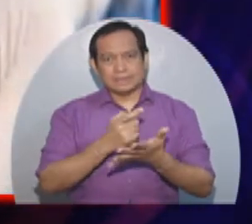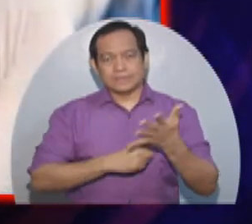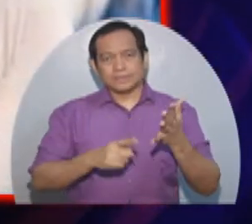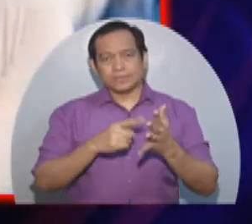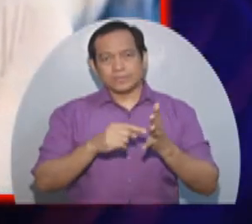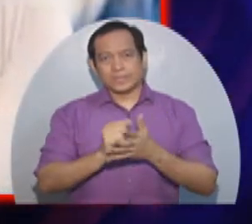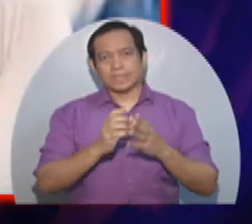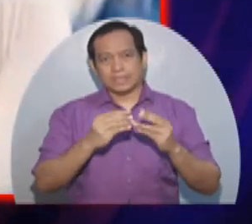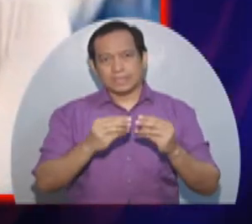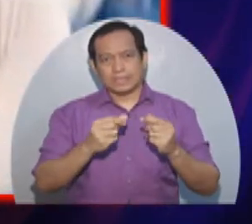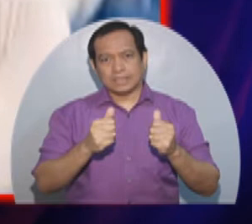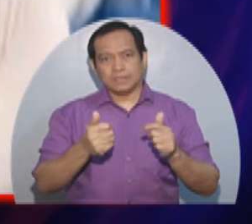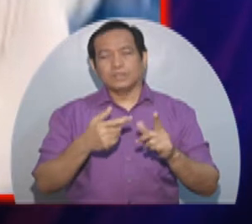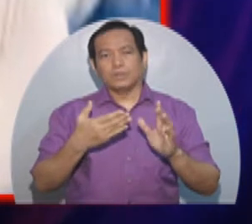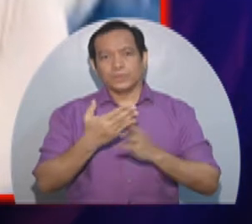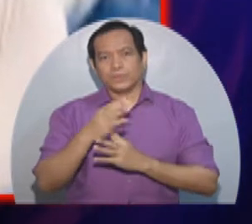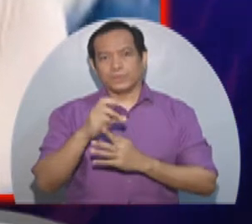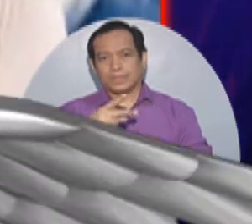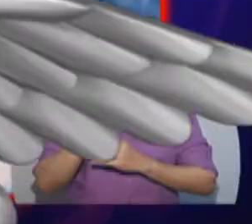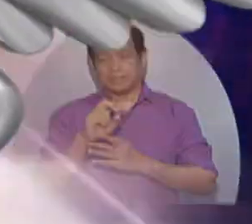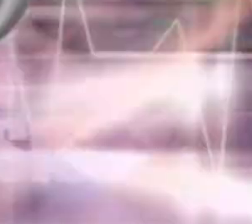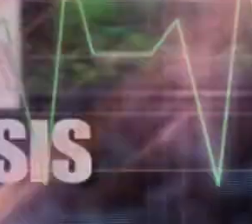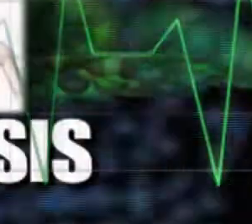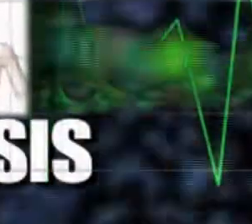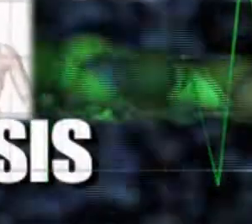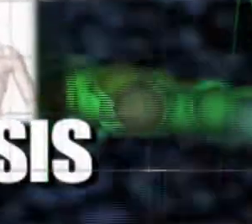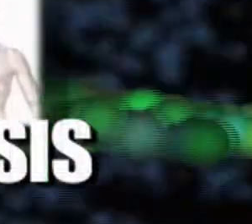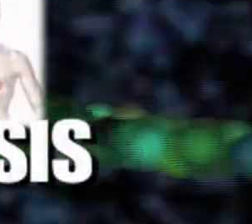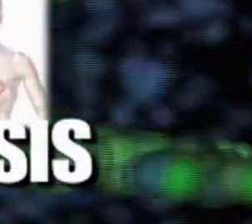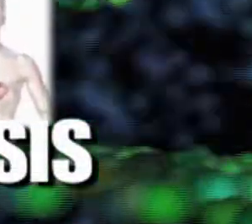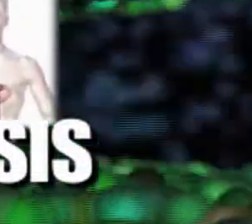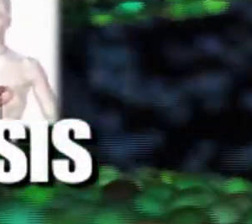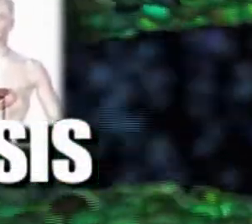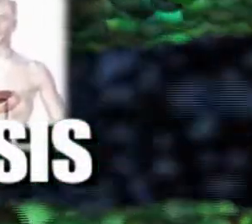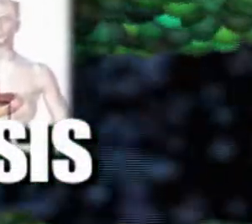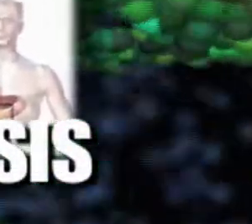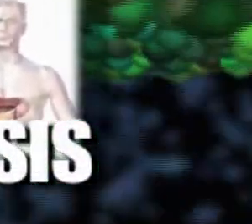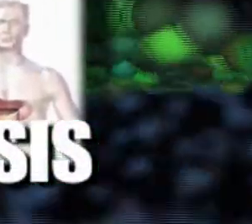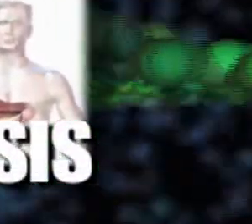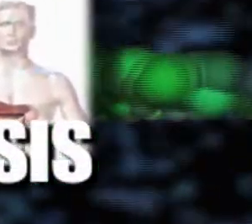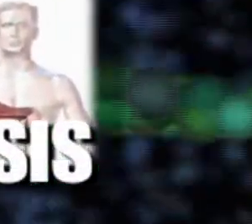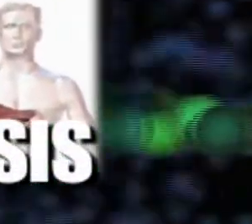dudurugin ang bato at tatanggalin sa pamamagitan ng catheter.